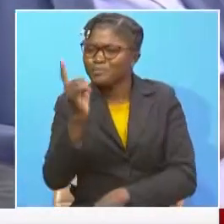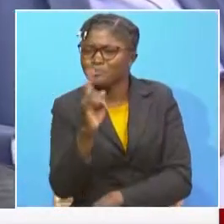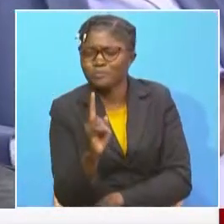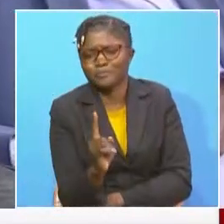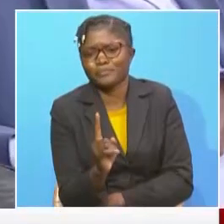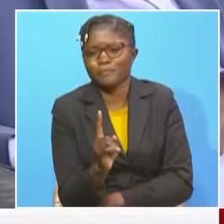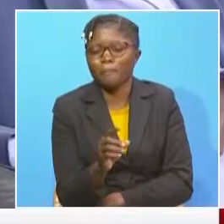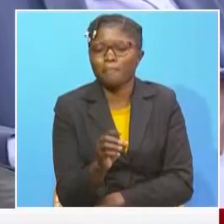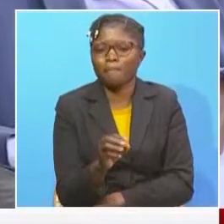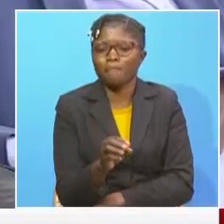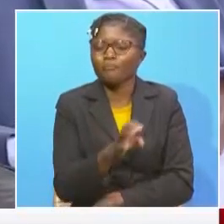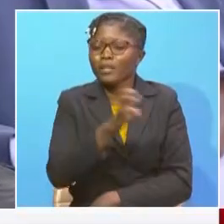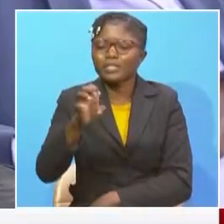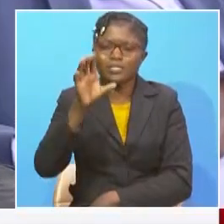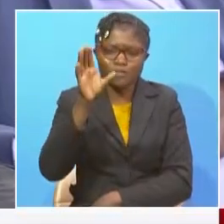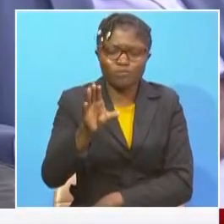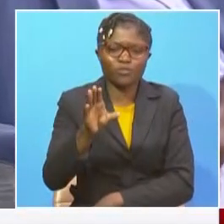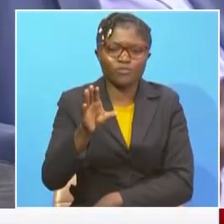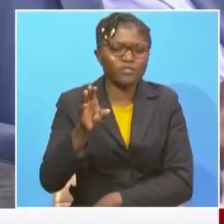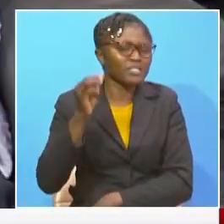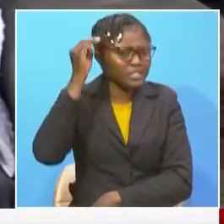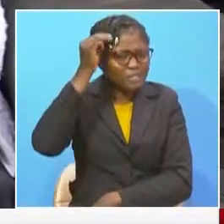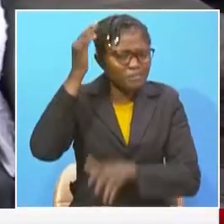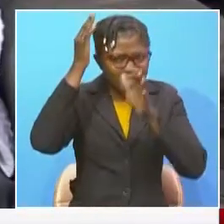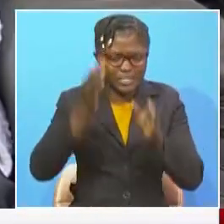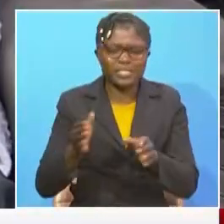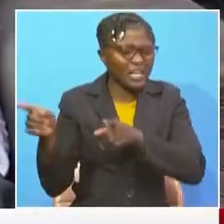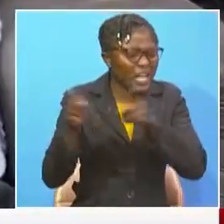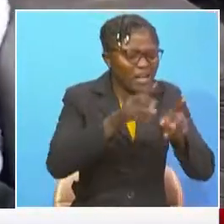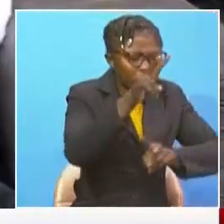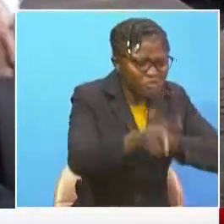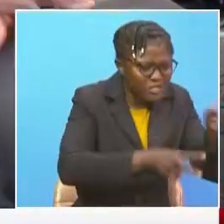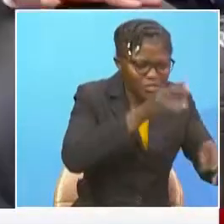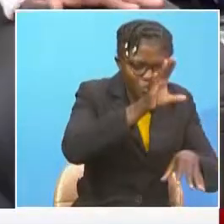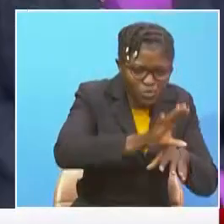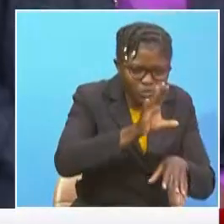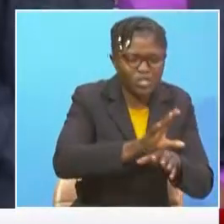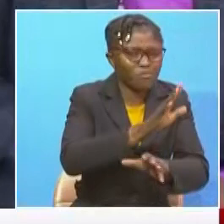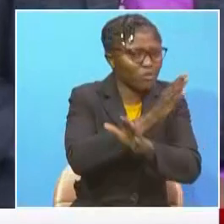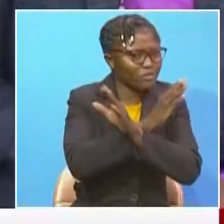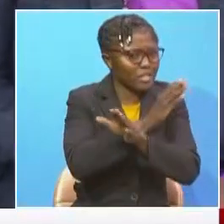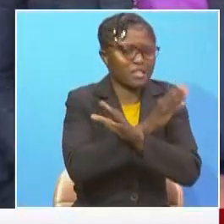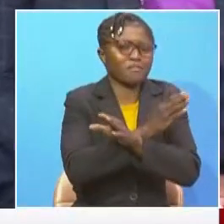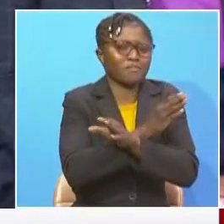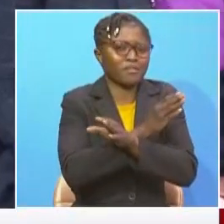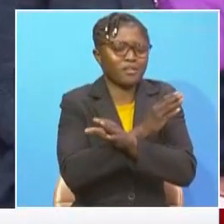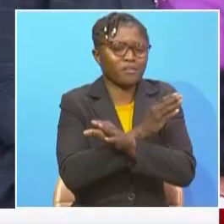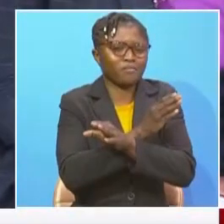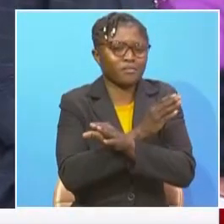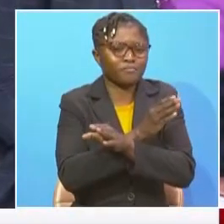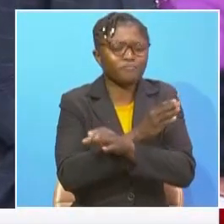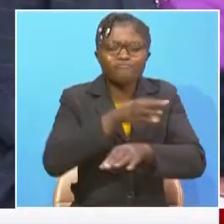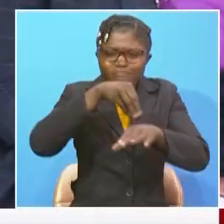as Eastern Province Minister took time to attend church at Reformed Church in Zambia in Chanida,